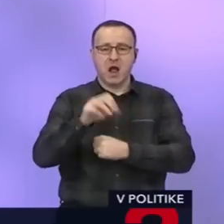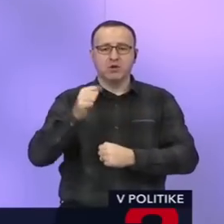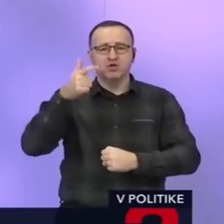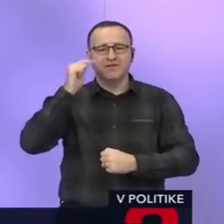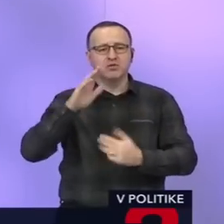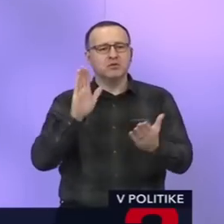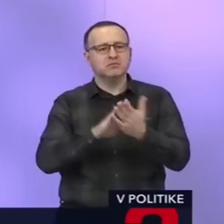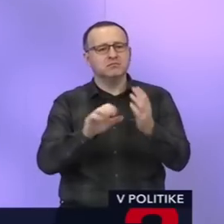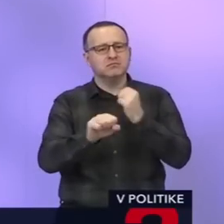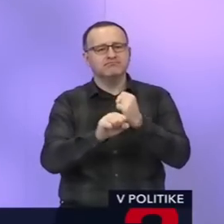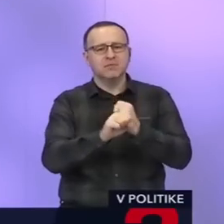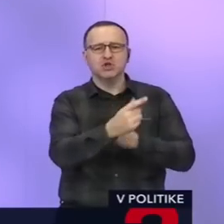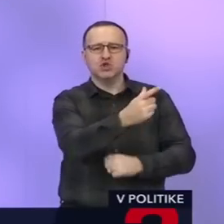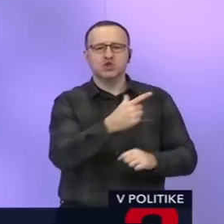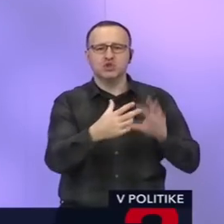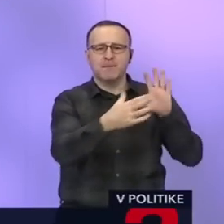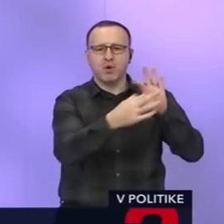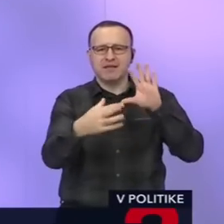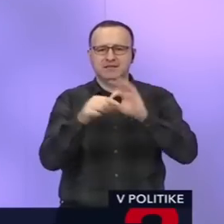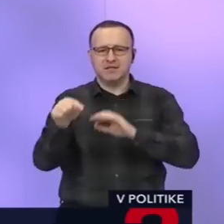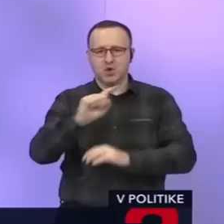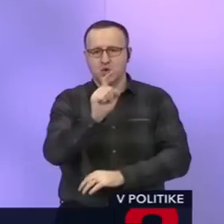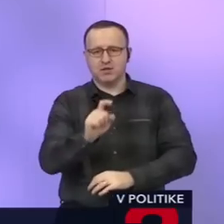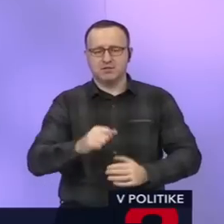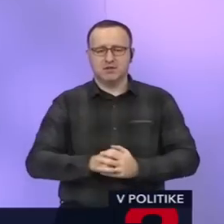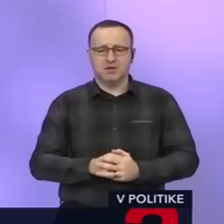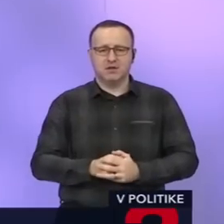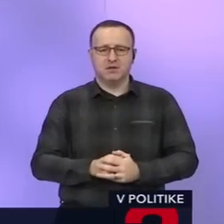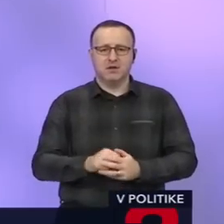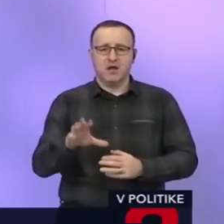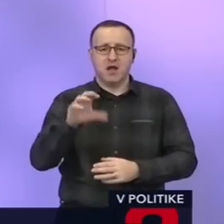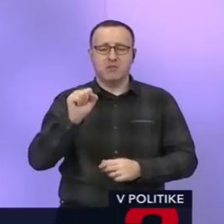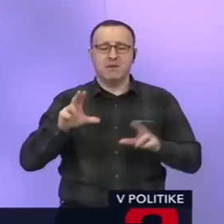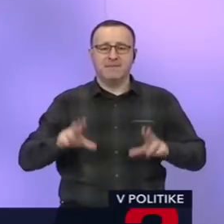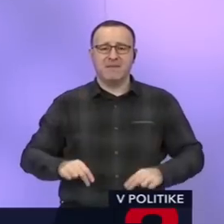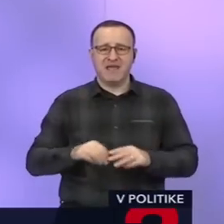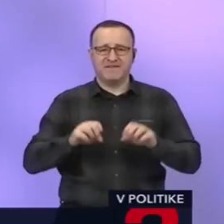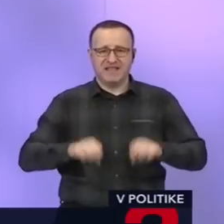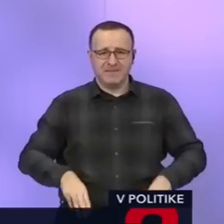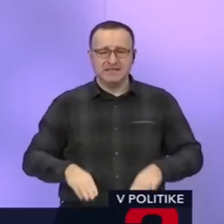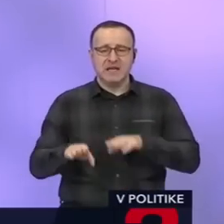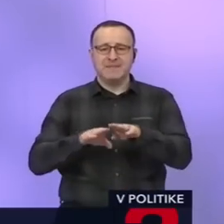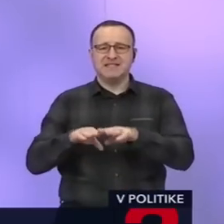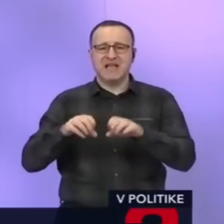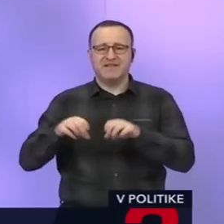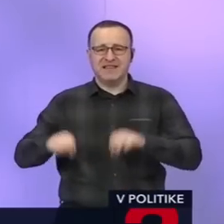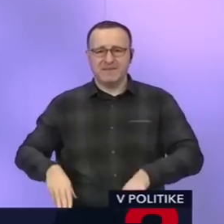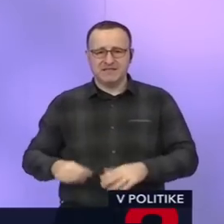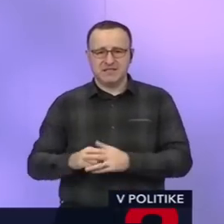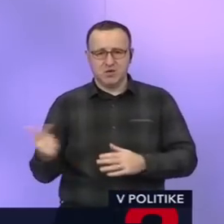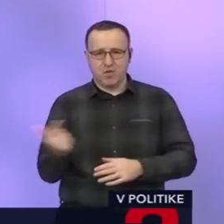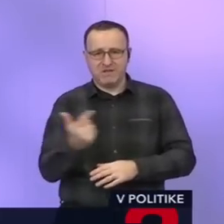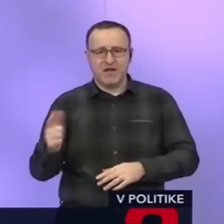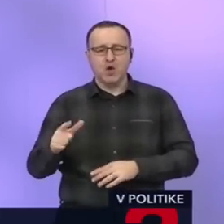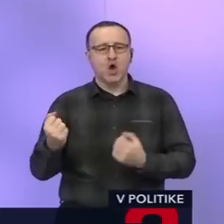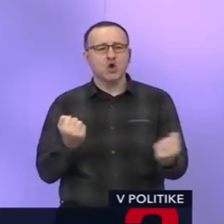koordinovalo so svojimi spojencami túto otázku, aby premiér v demisii a minister v demisii Naď